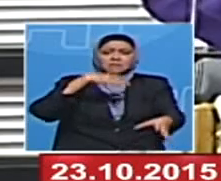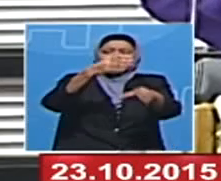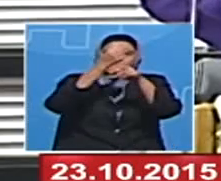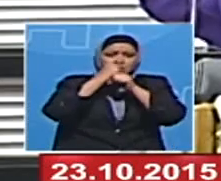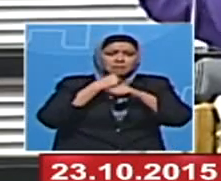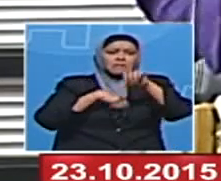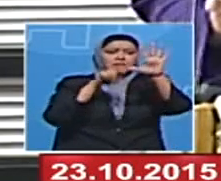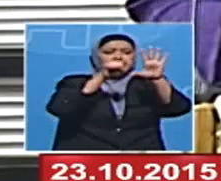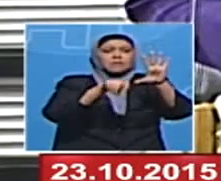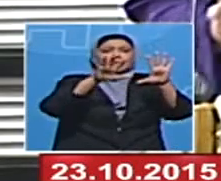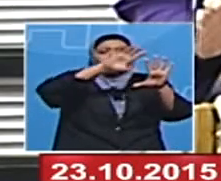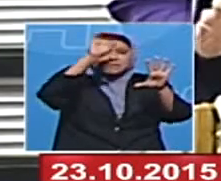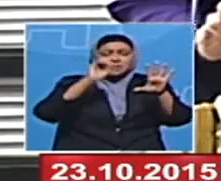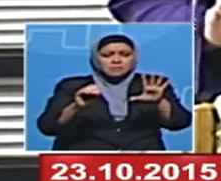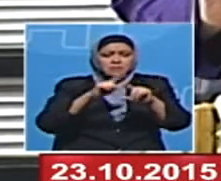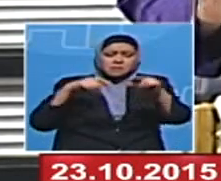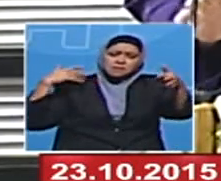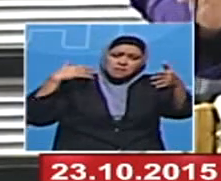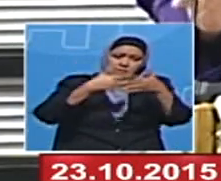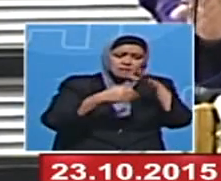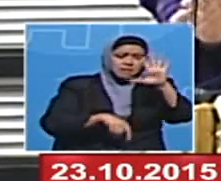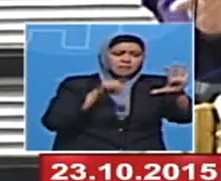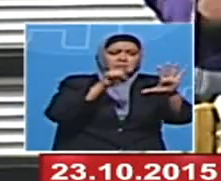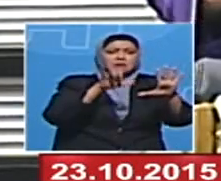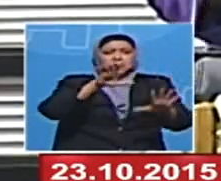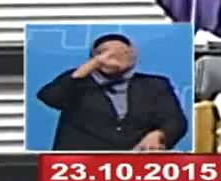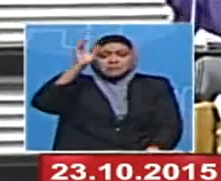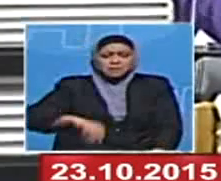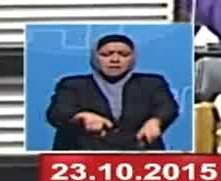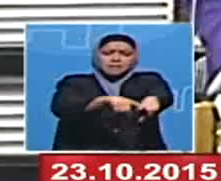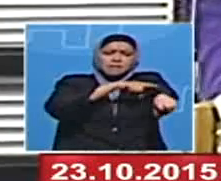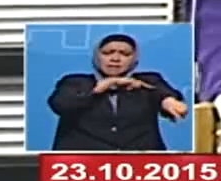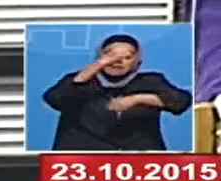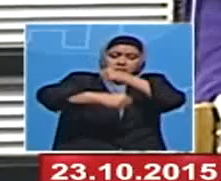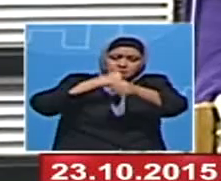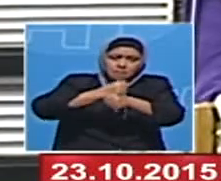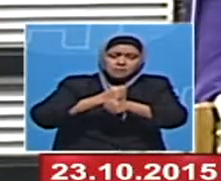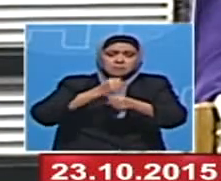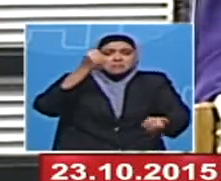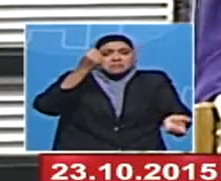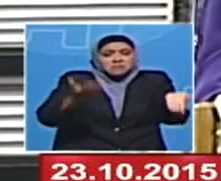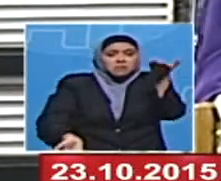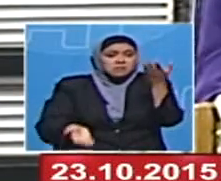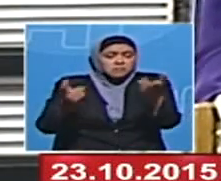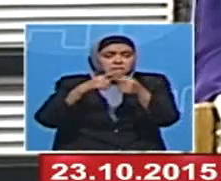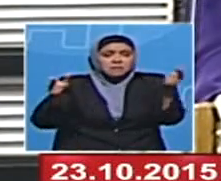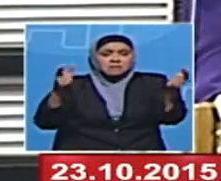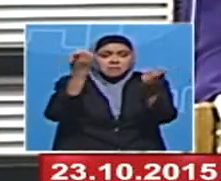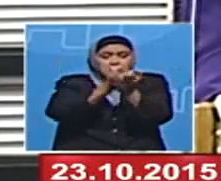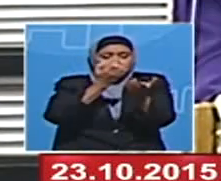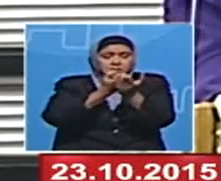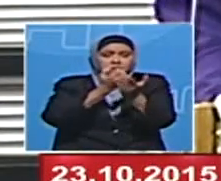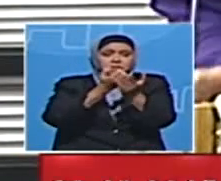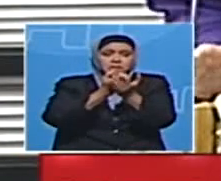4.5% hingga 5.5% sepanjang tahun meskipun ekonomi dunia dijangka berkembang pada